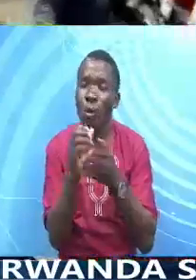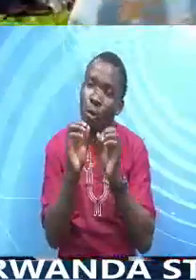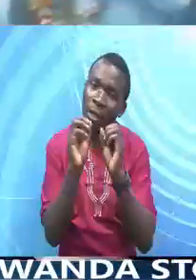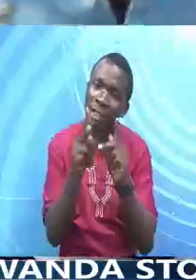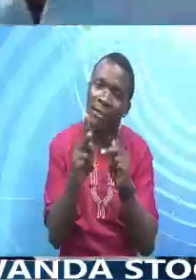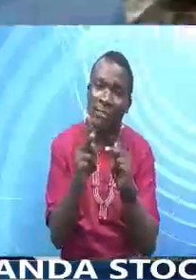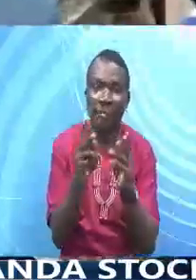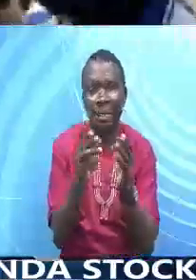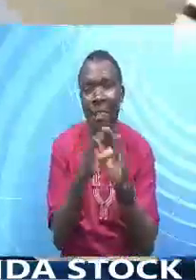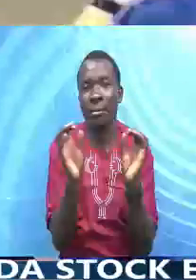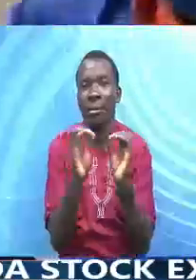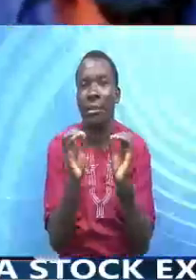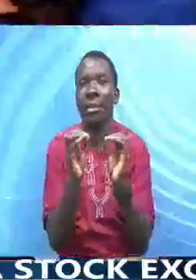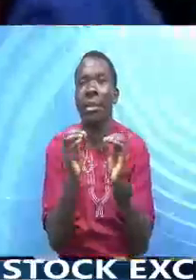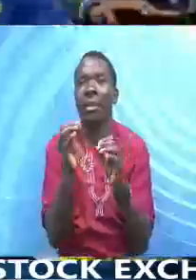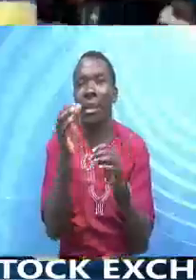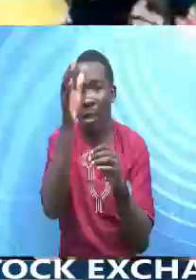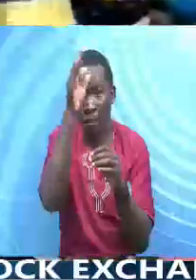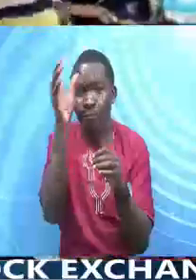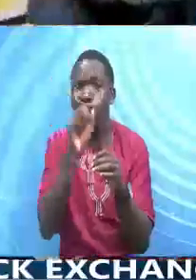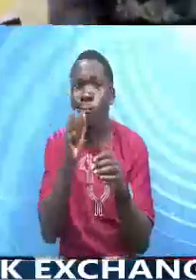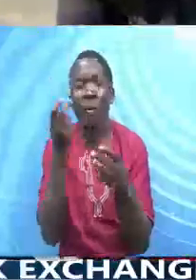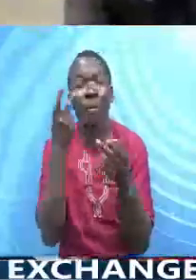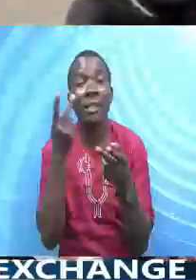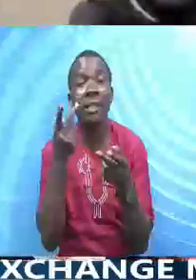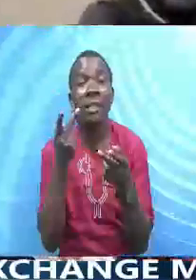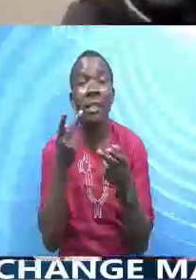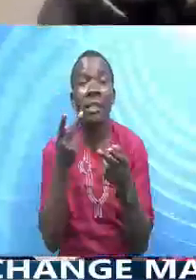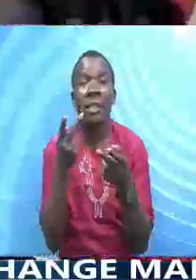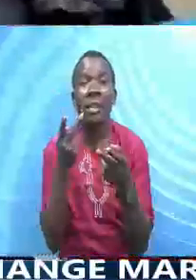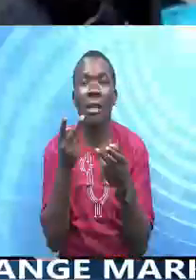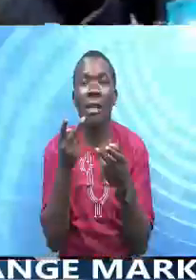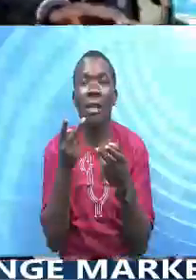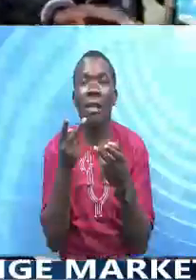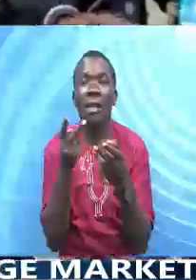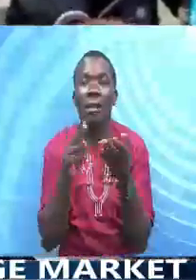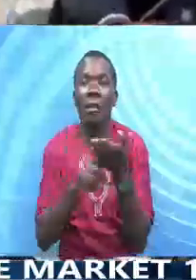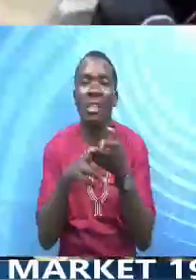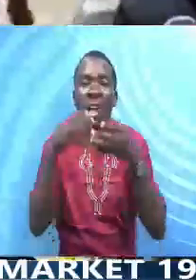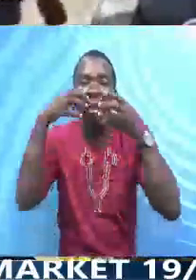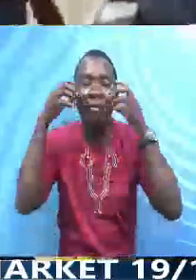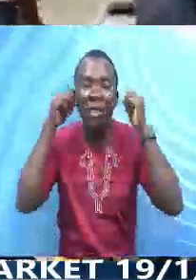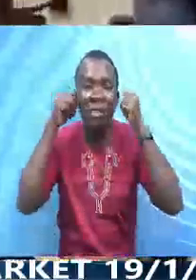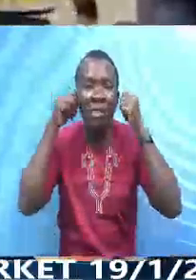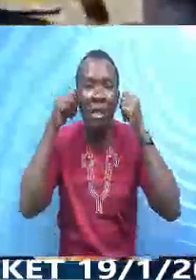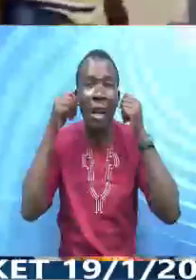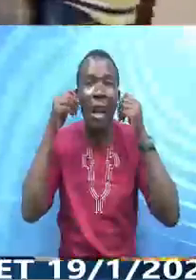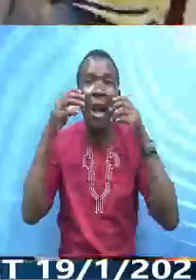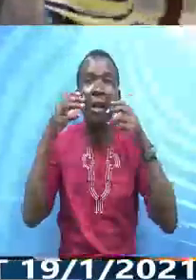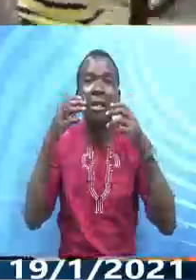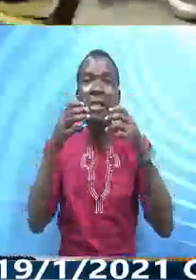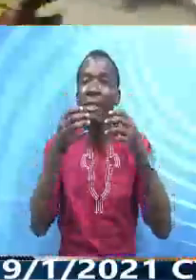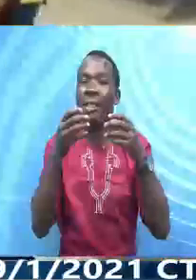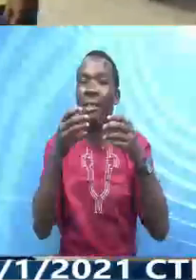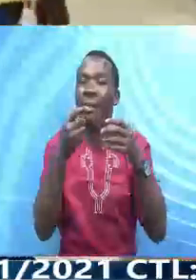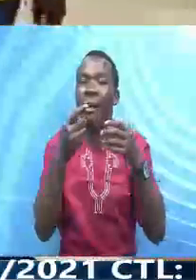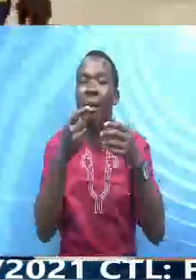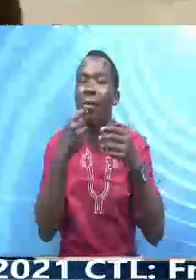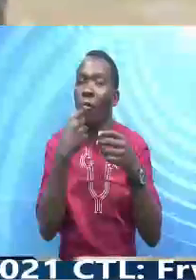kitu. Mzee muti? Sawa. Ati yambara gapfuka munwa n'icyo cyorezo kimeze nabi. Na mimi ni Swahili tu. Ni Swahili